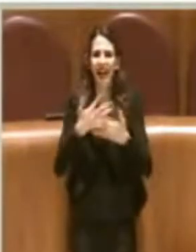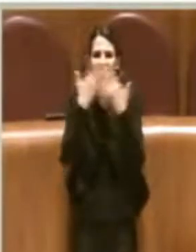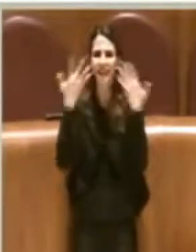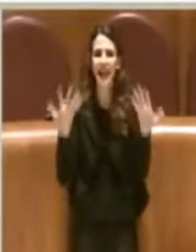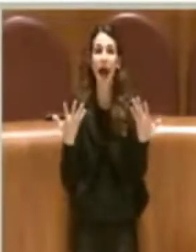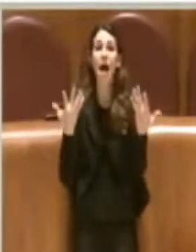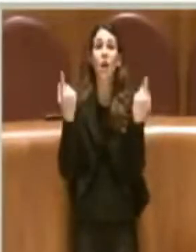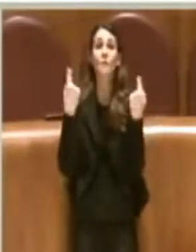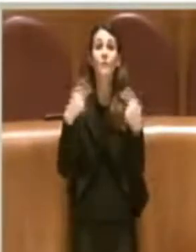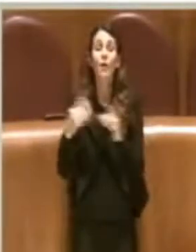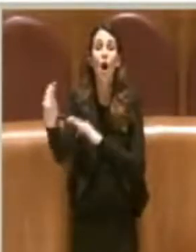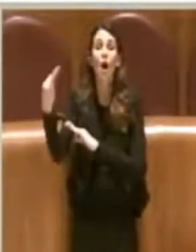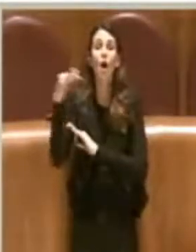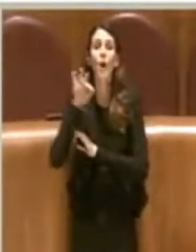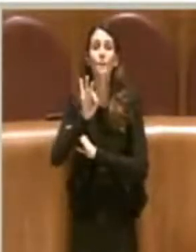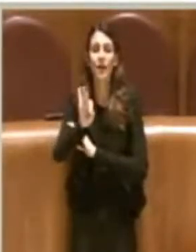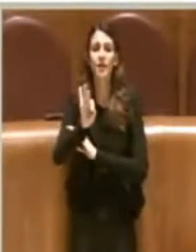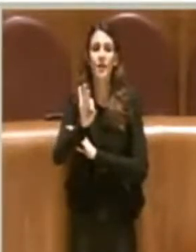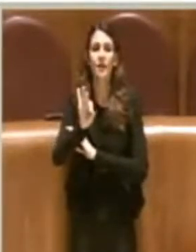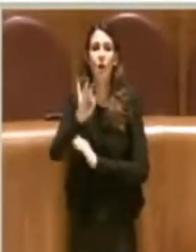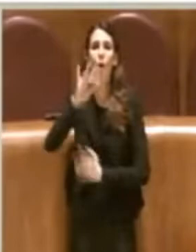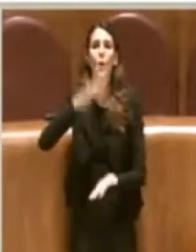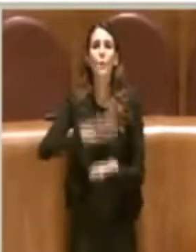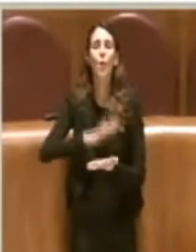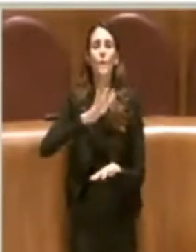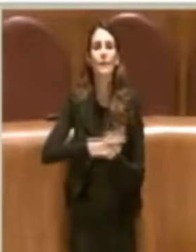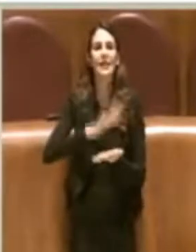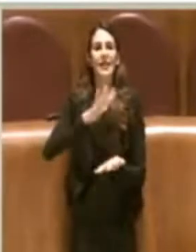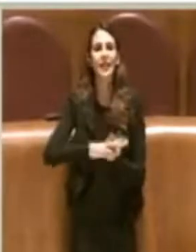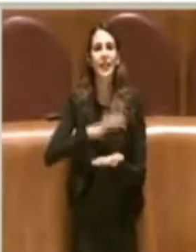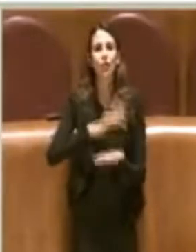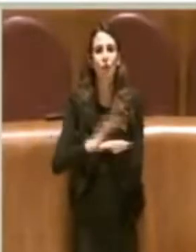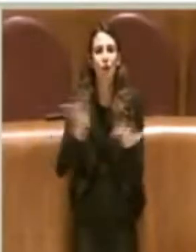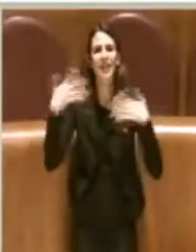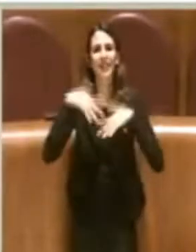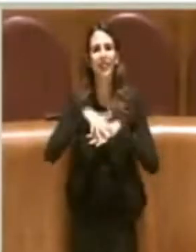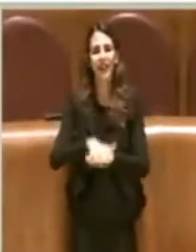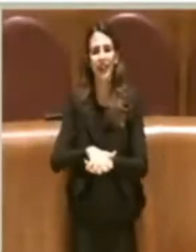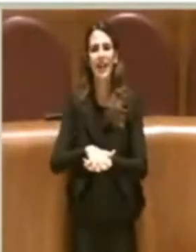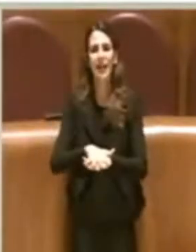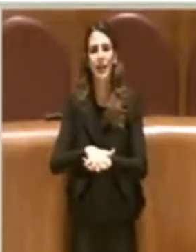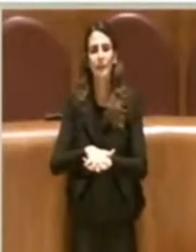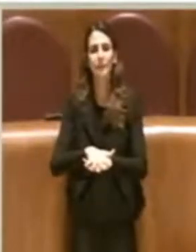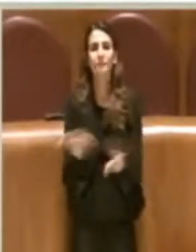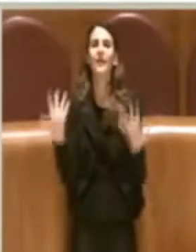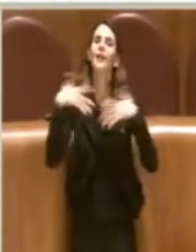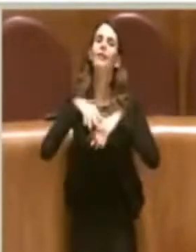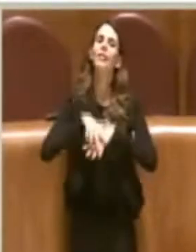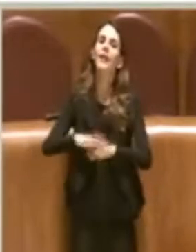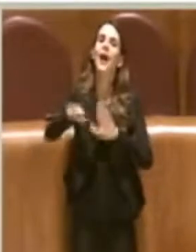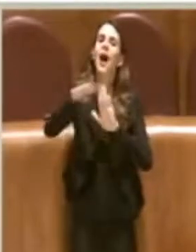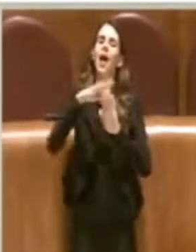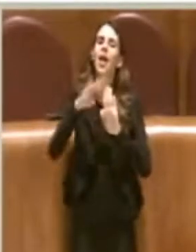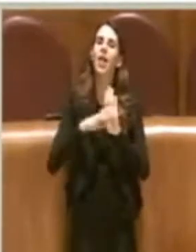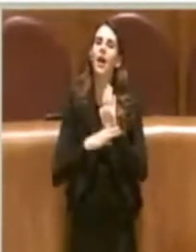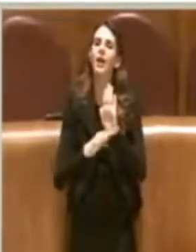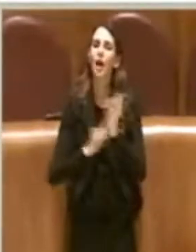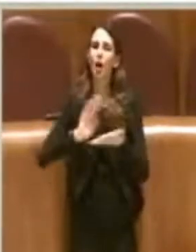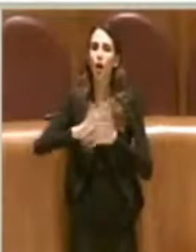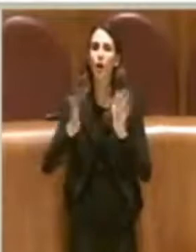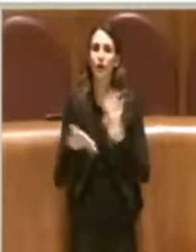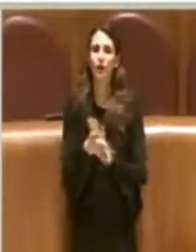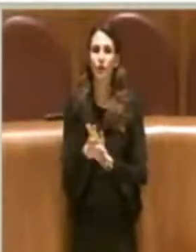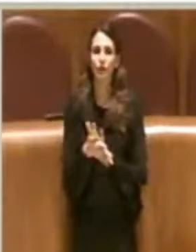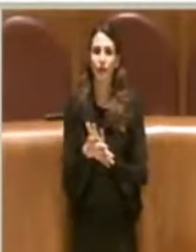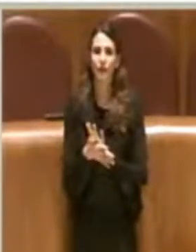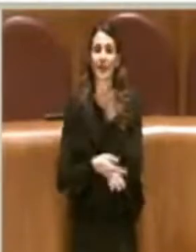la pubblicazione integrale de dell'elenco delle convenzioni quindi